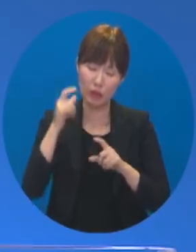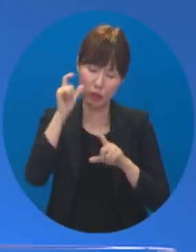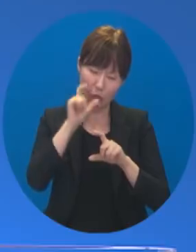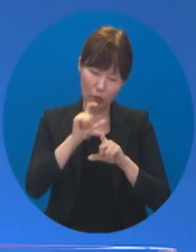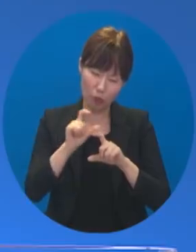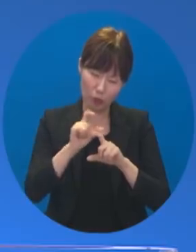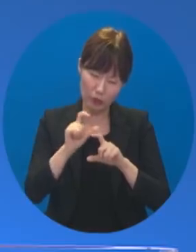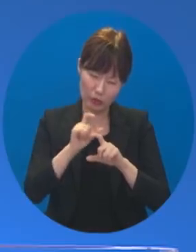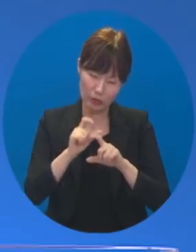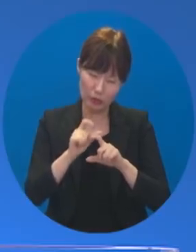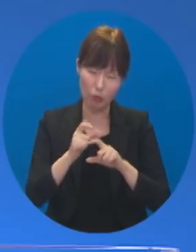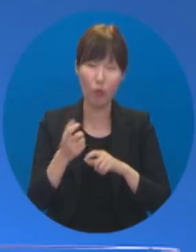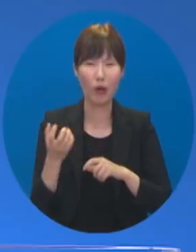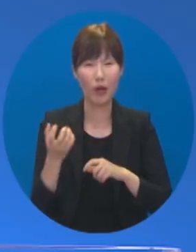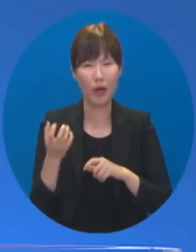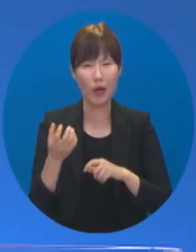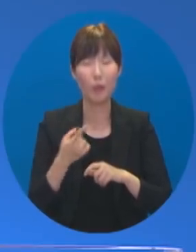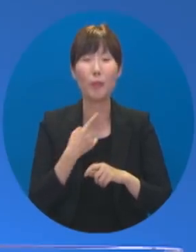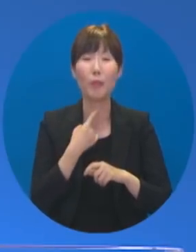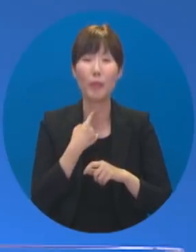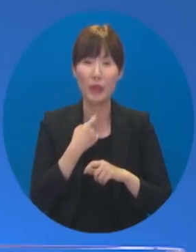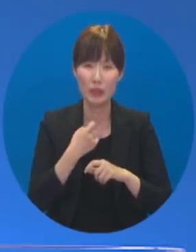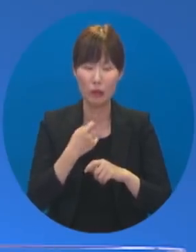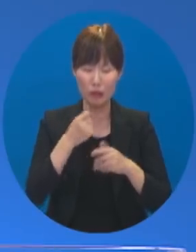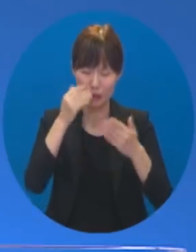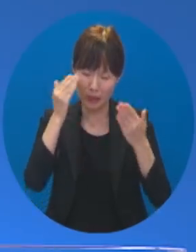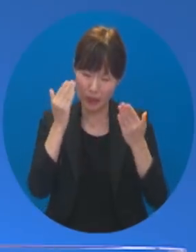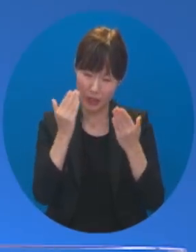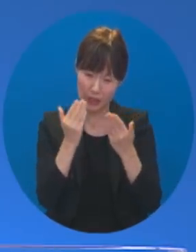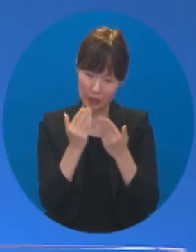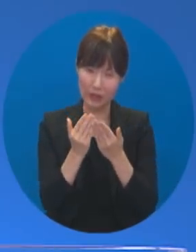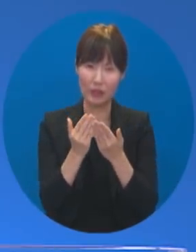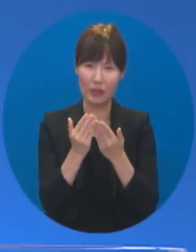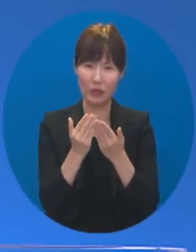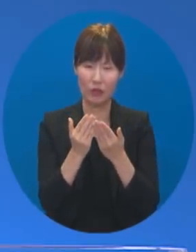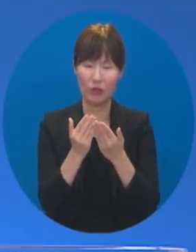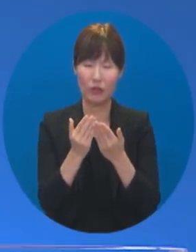아파했던 것들과 딱 맞아떨어지는 그런 지점이었습니다.